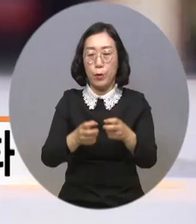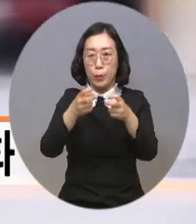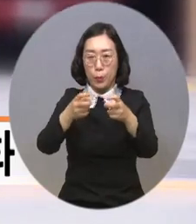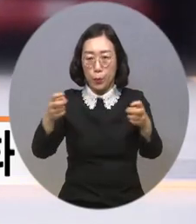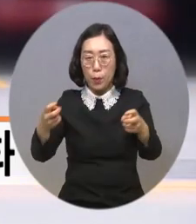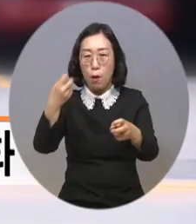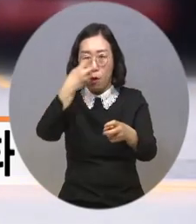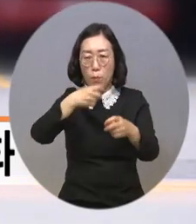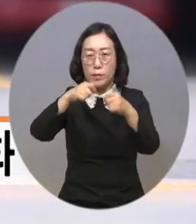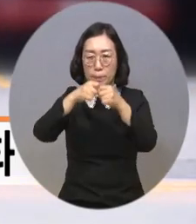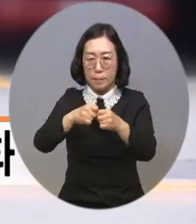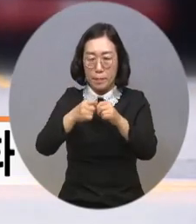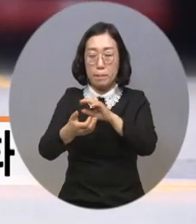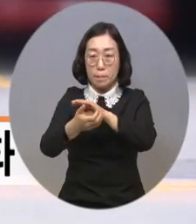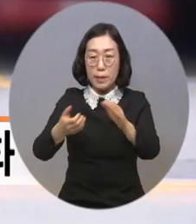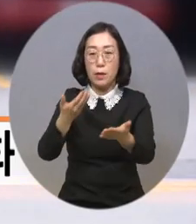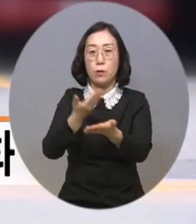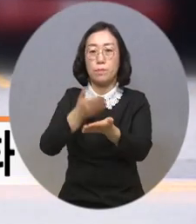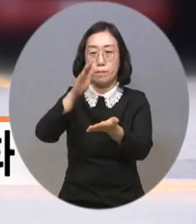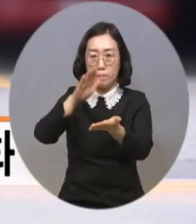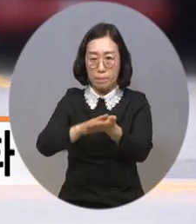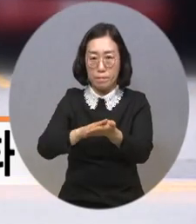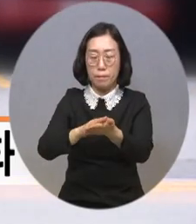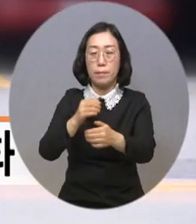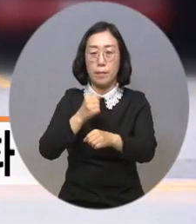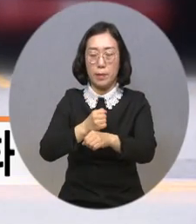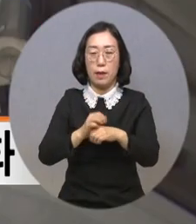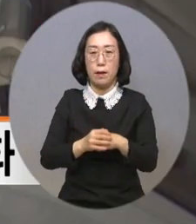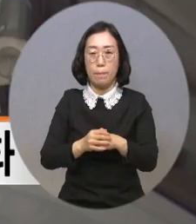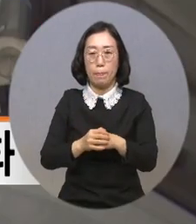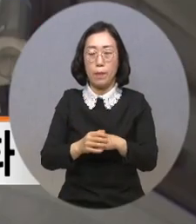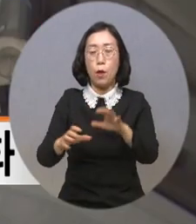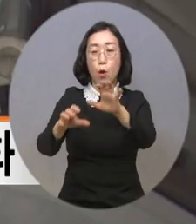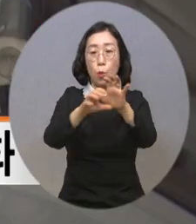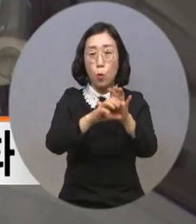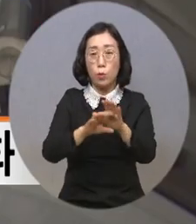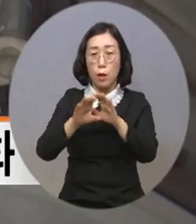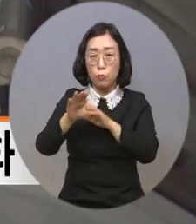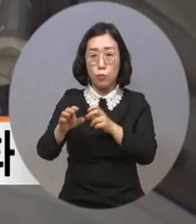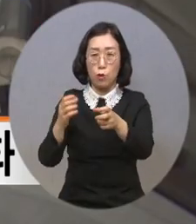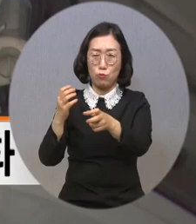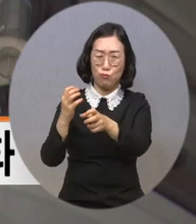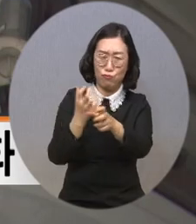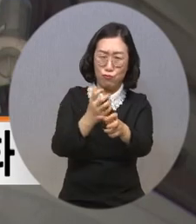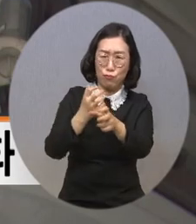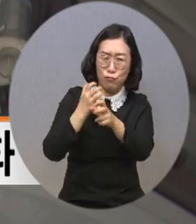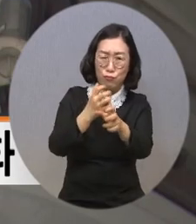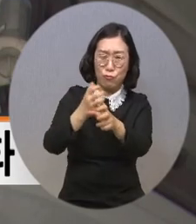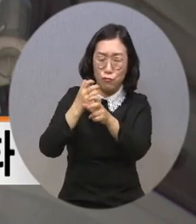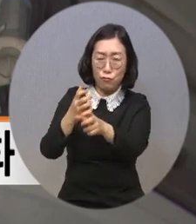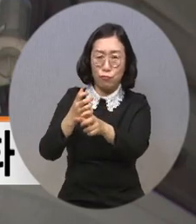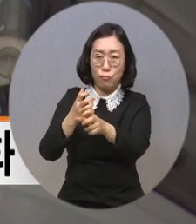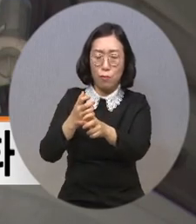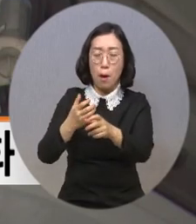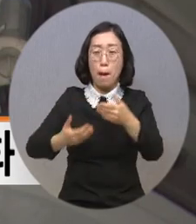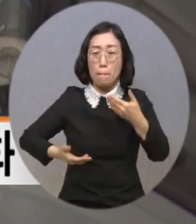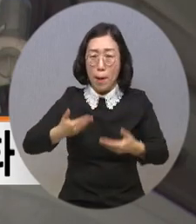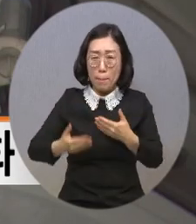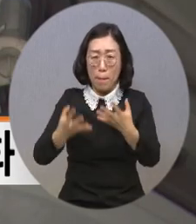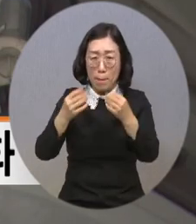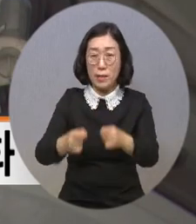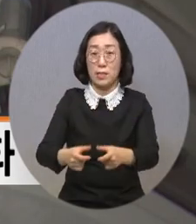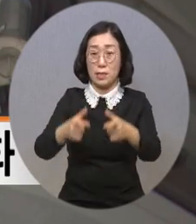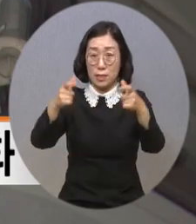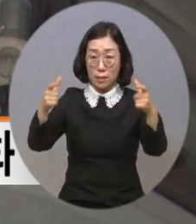원칙으로 선제 예방 점검을 받게 됩니다. 코로나19 이후 구급 출동 수요가 급증하자 시